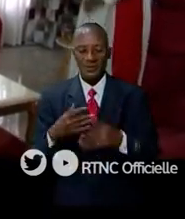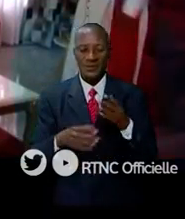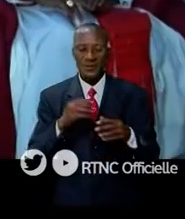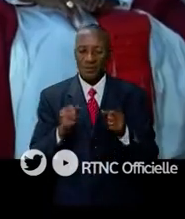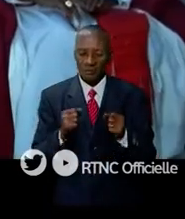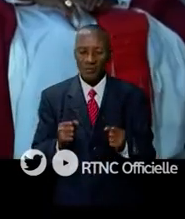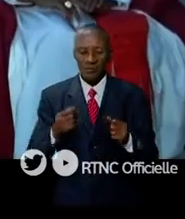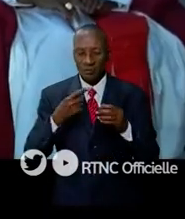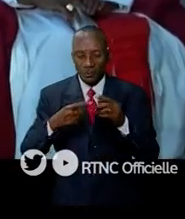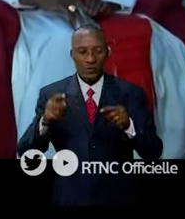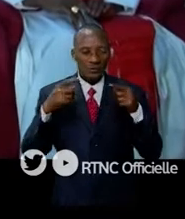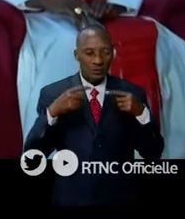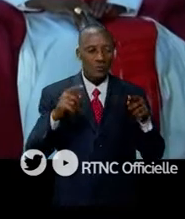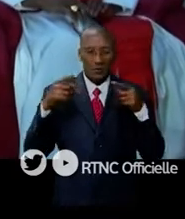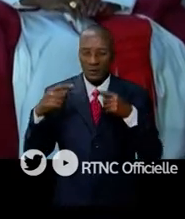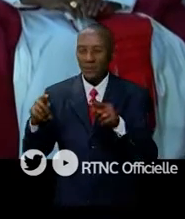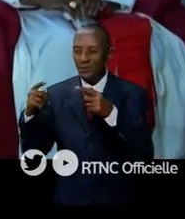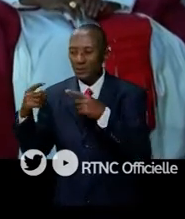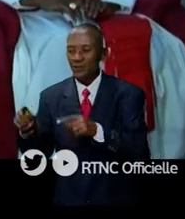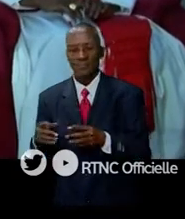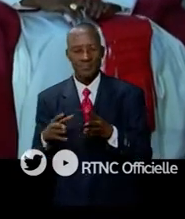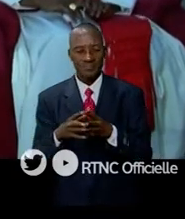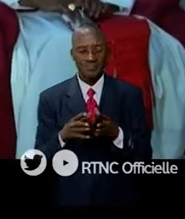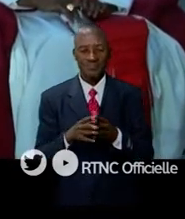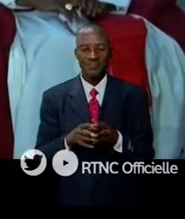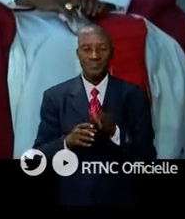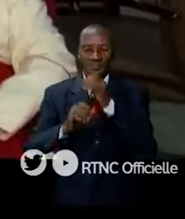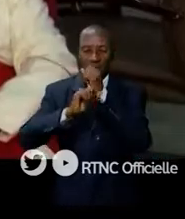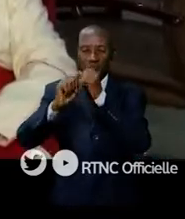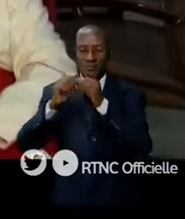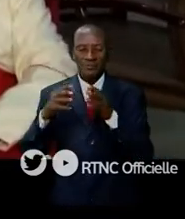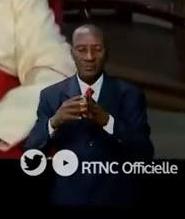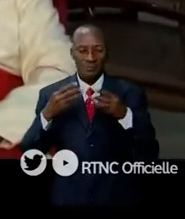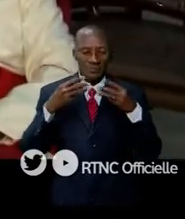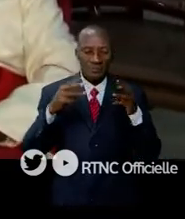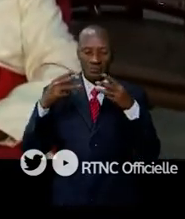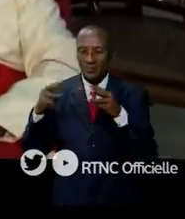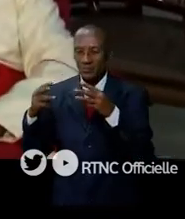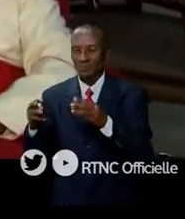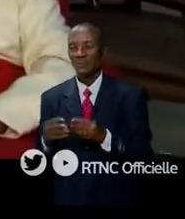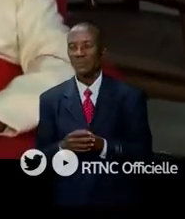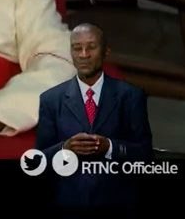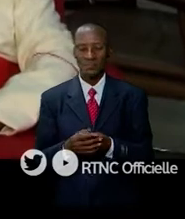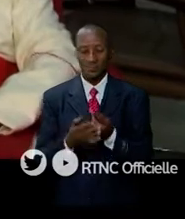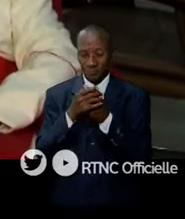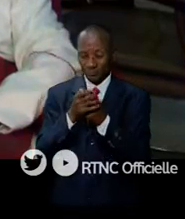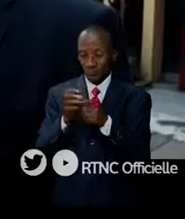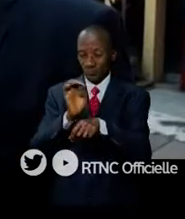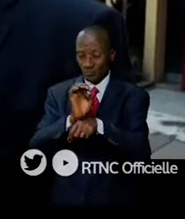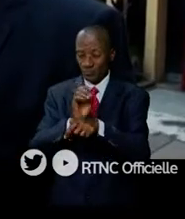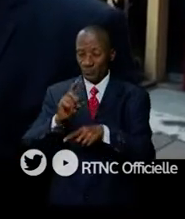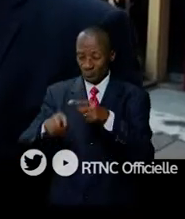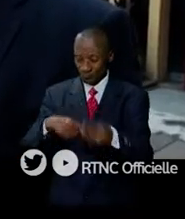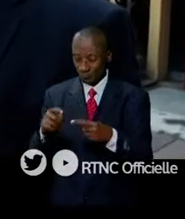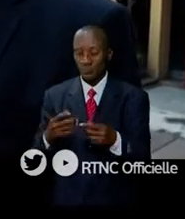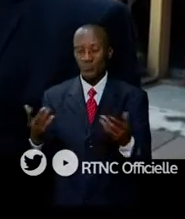la sensibilisation par les spots et le message, surtout qu'en cette période, les églises vont reprendre les activités. La